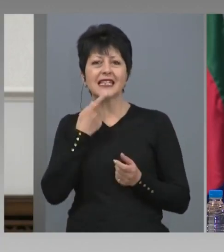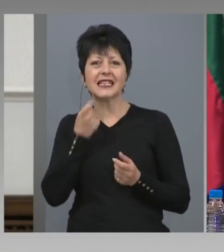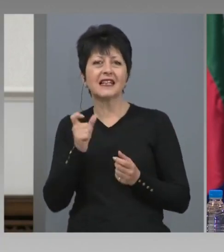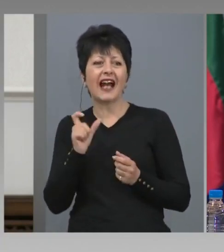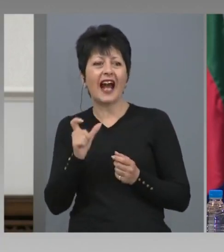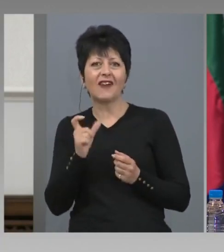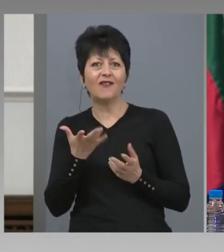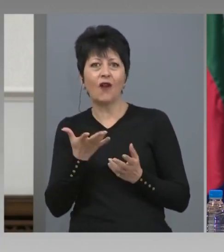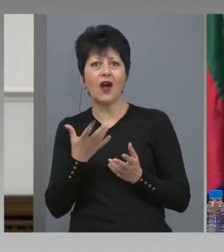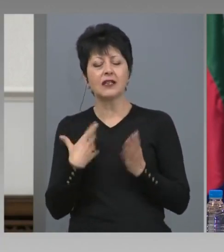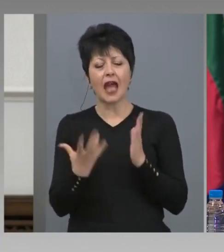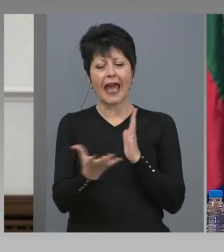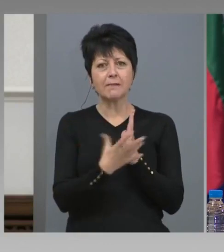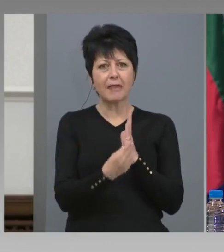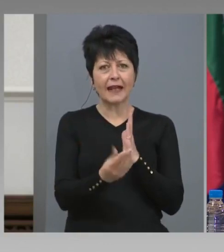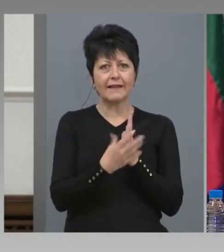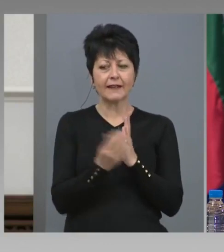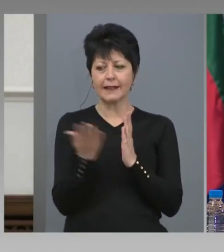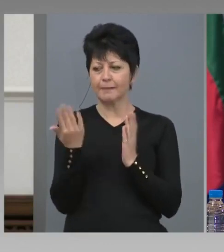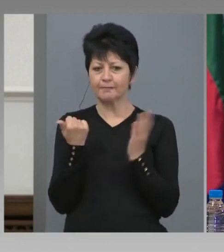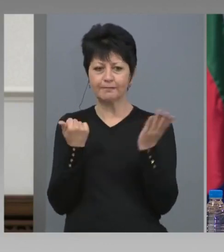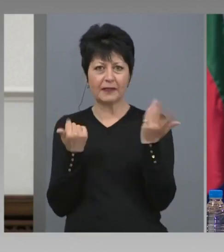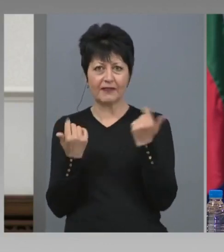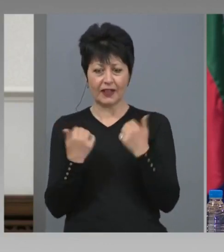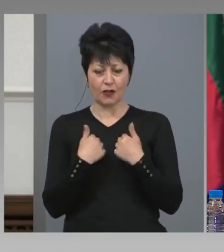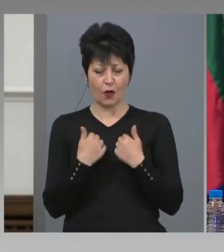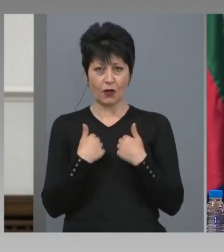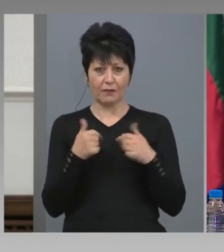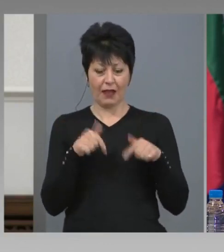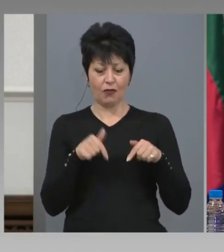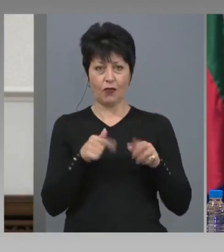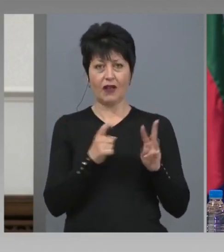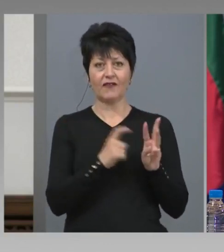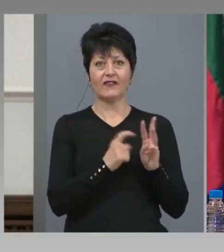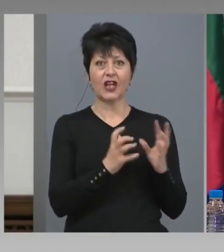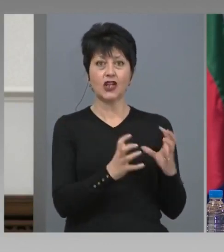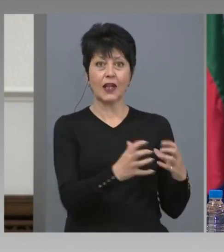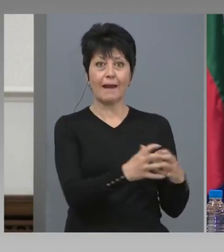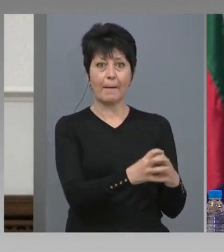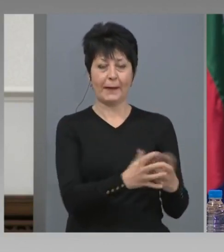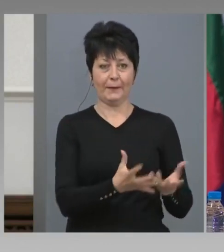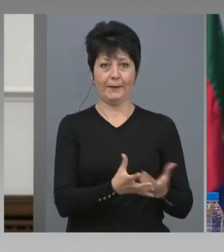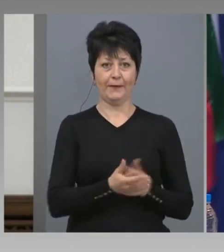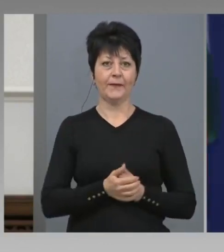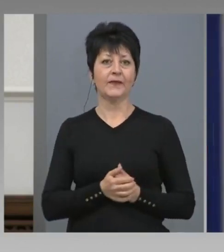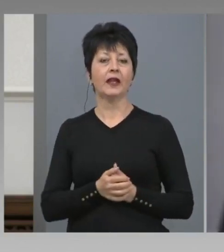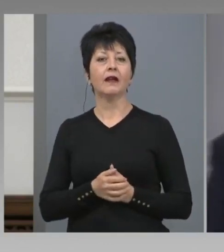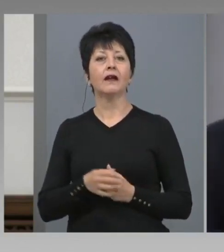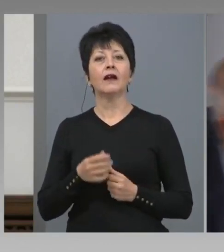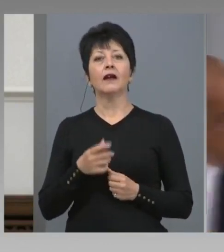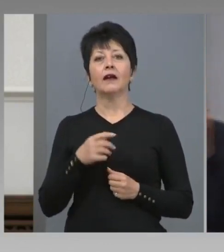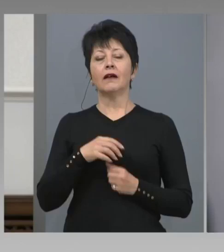експертиза е бил привлечен от мен в този щаб. Слушам го.